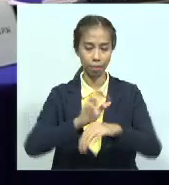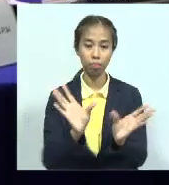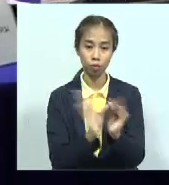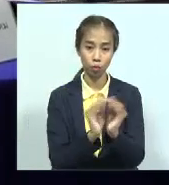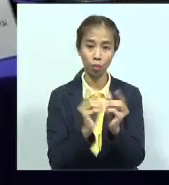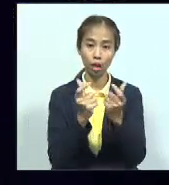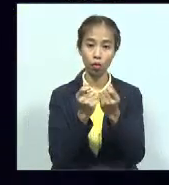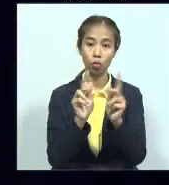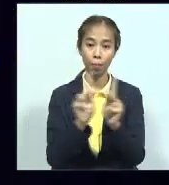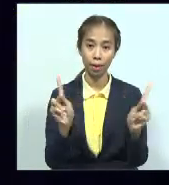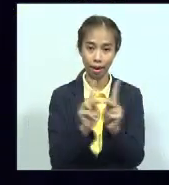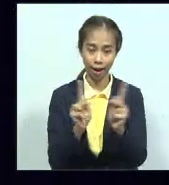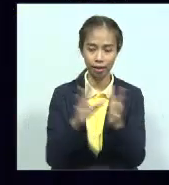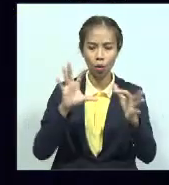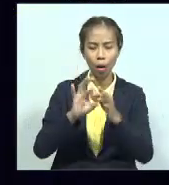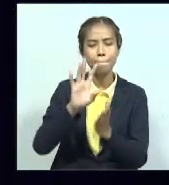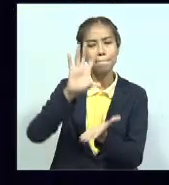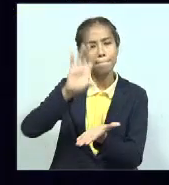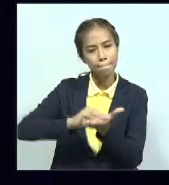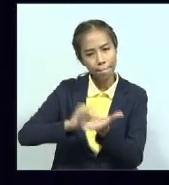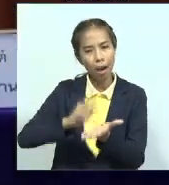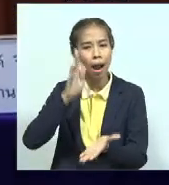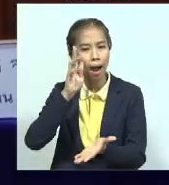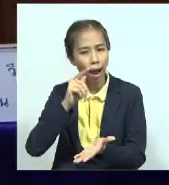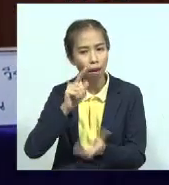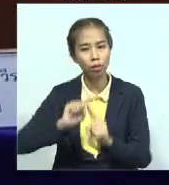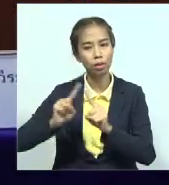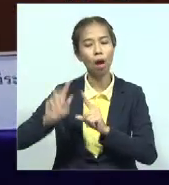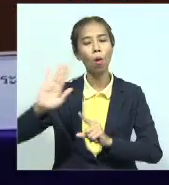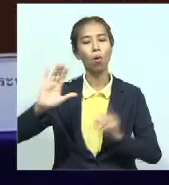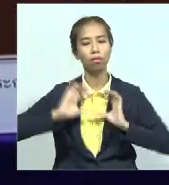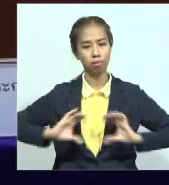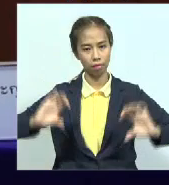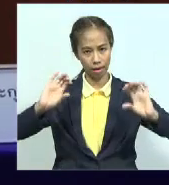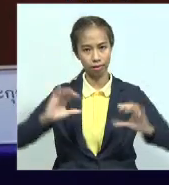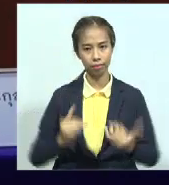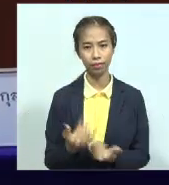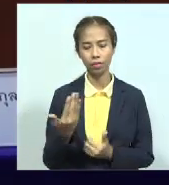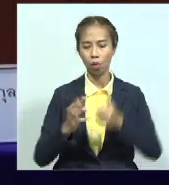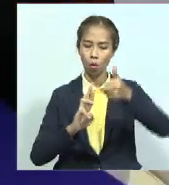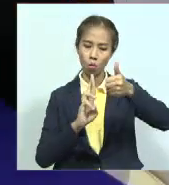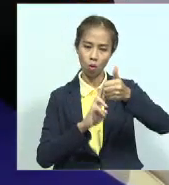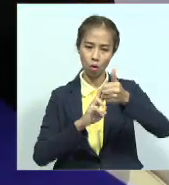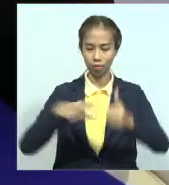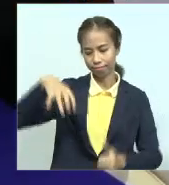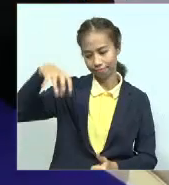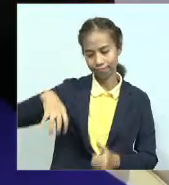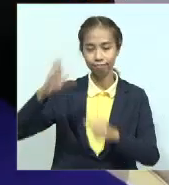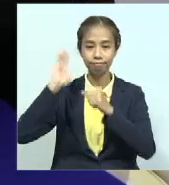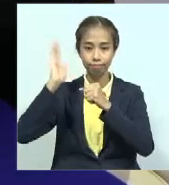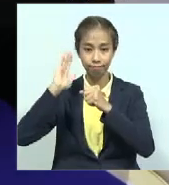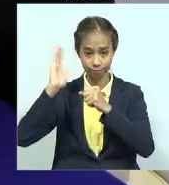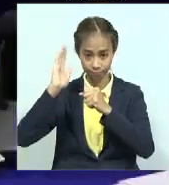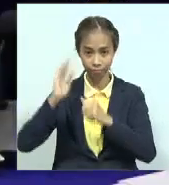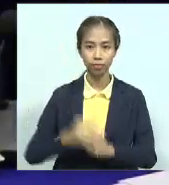การบริหารจัดการข้อมูลข่าวสารภาครัฐพร้อมด้วยนางทัศนีผลชานิโกรองอธิบดีกรมประชาสัมพันธ์นางสุดฤ